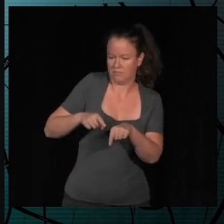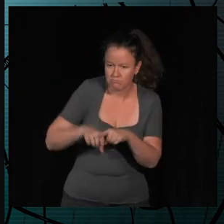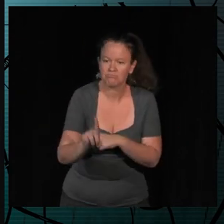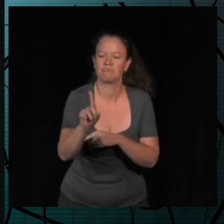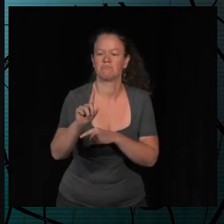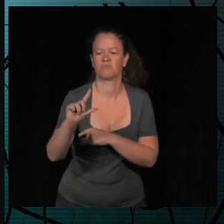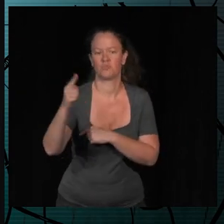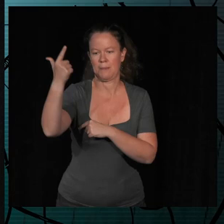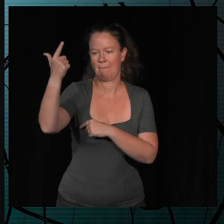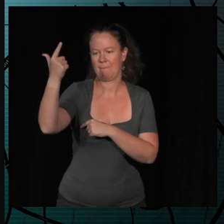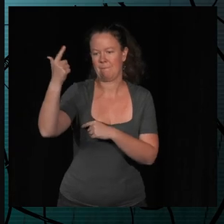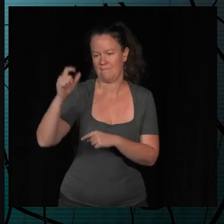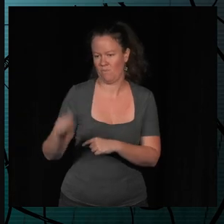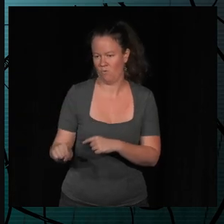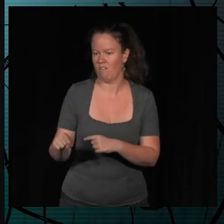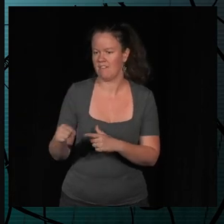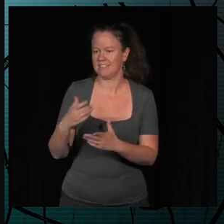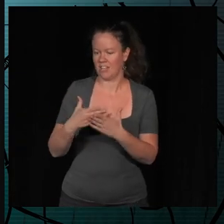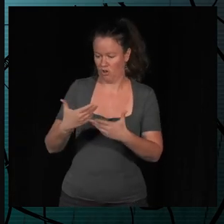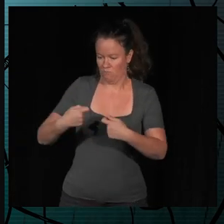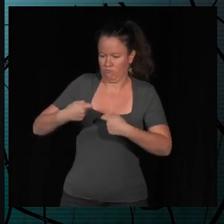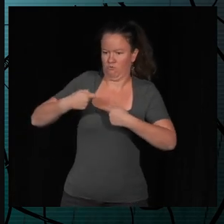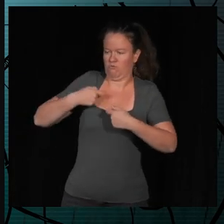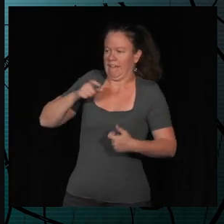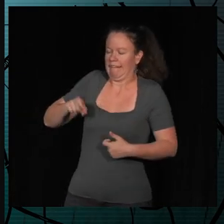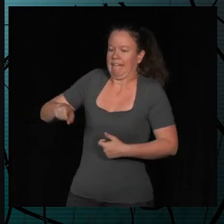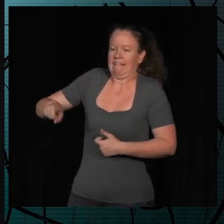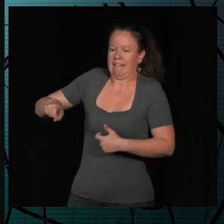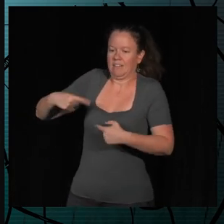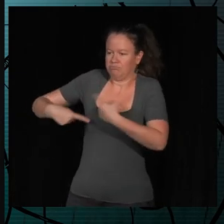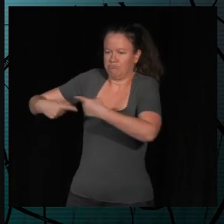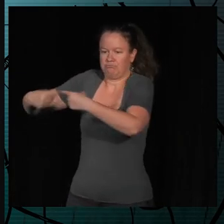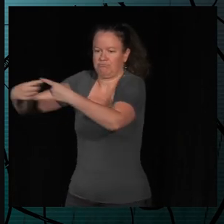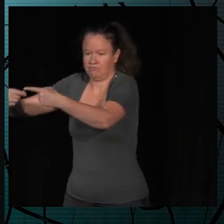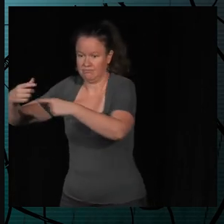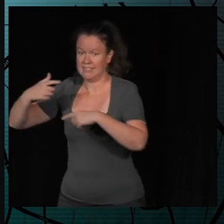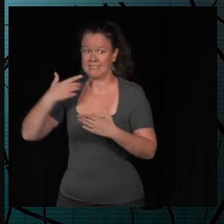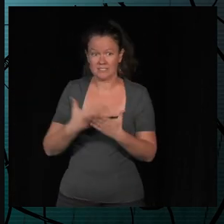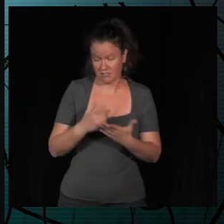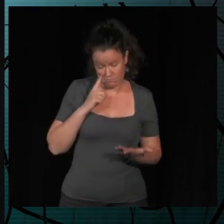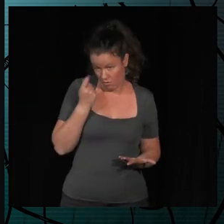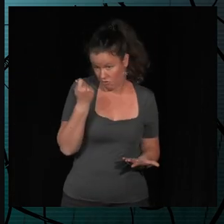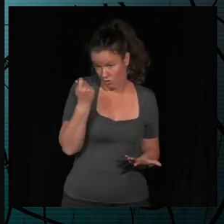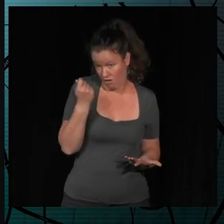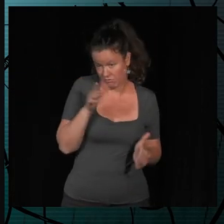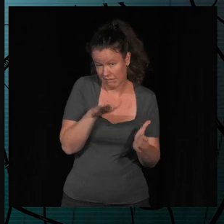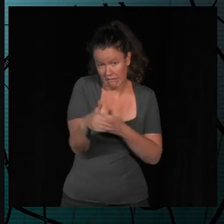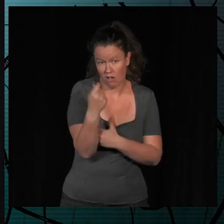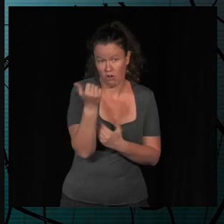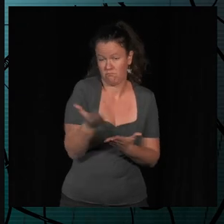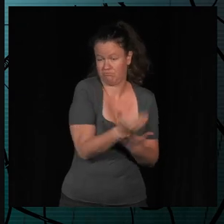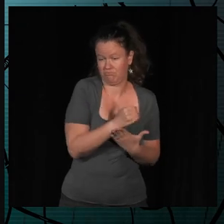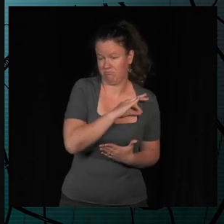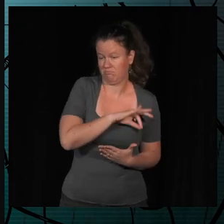une partie différente et cetera donc on voit comment l'industrie elle-même pour des raisons économiques he disons les choses commence à